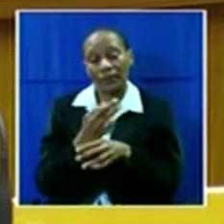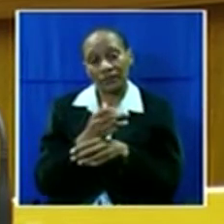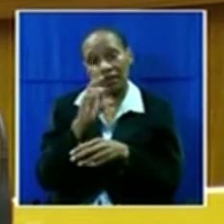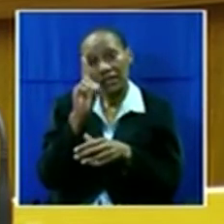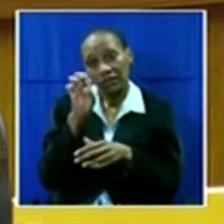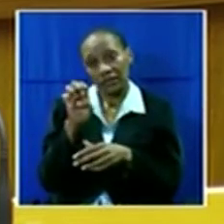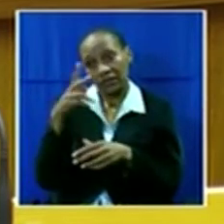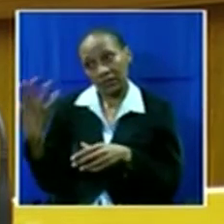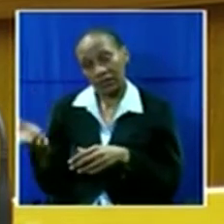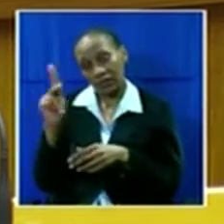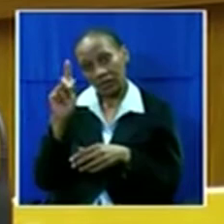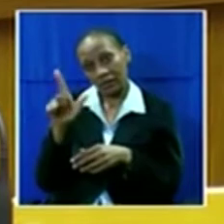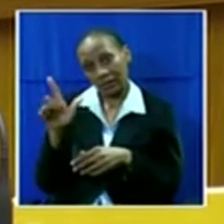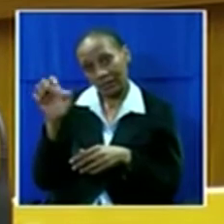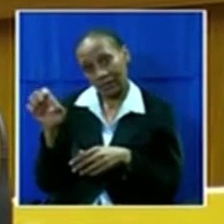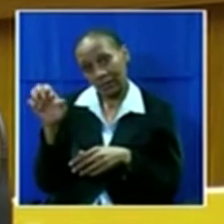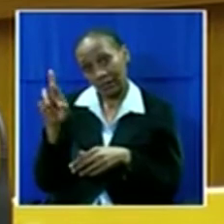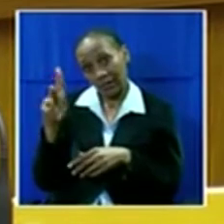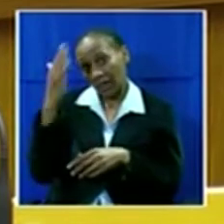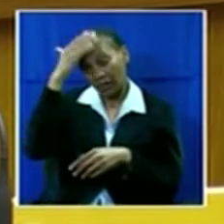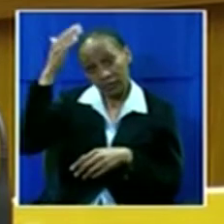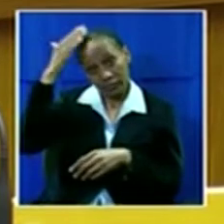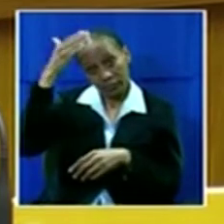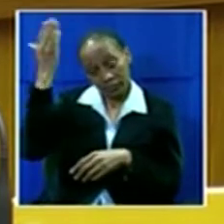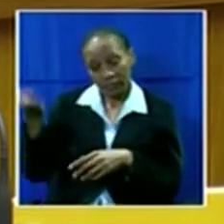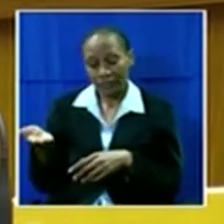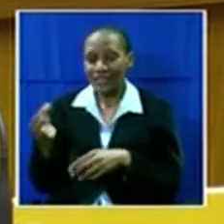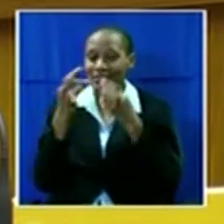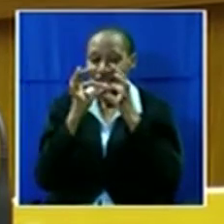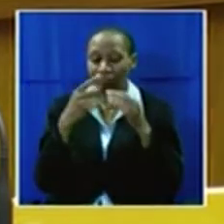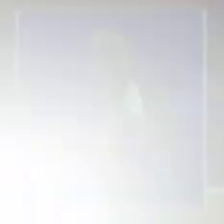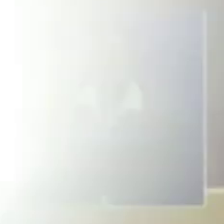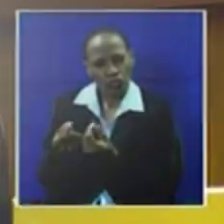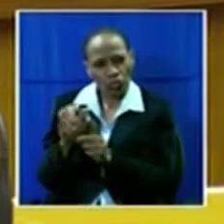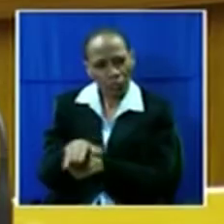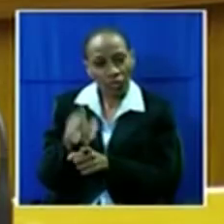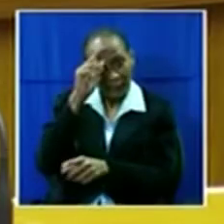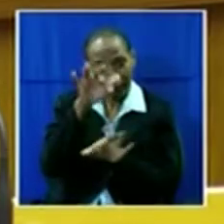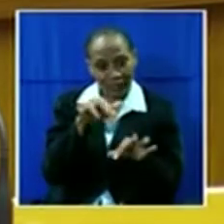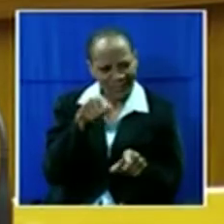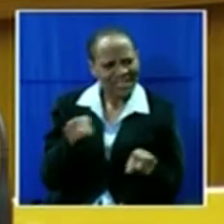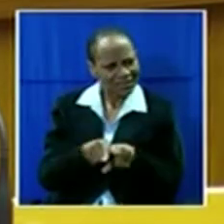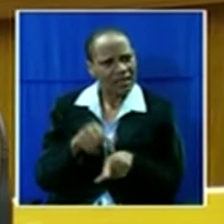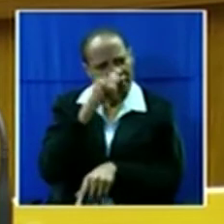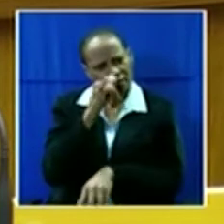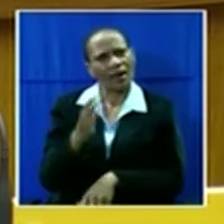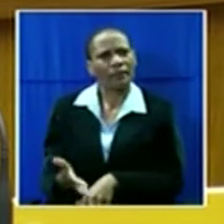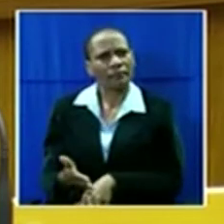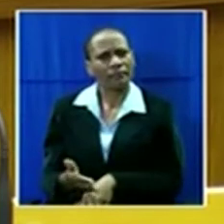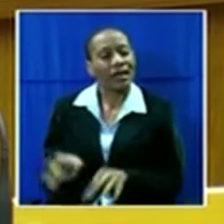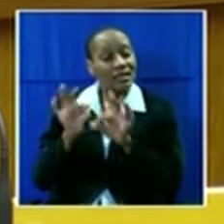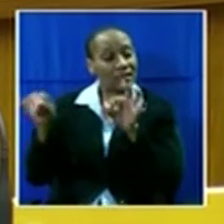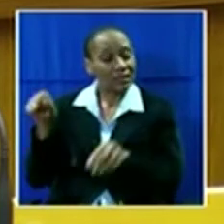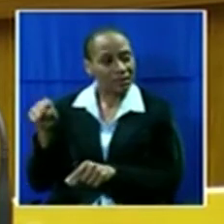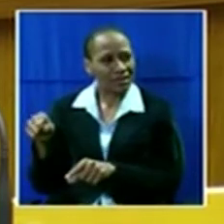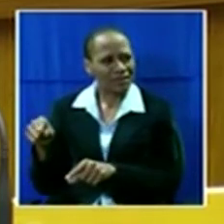the government of national unity, was unfortunate, insensitive and reckless. Such statements have a tendency